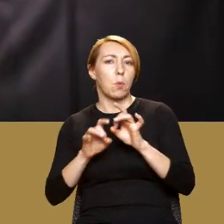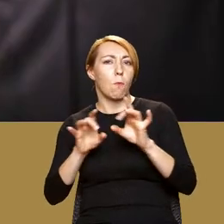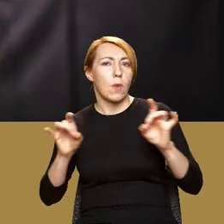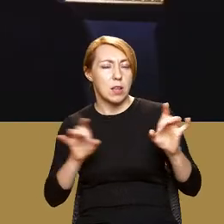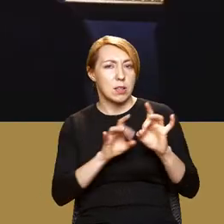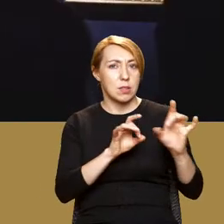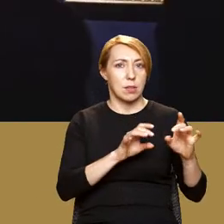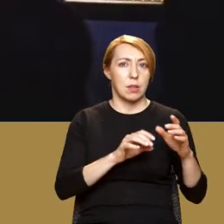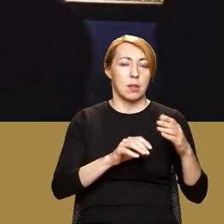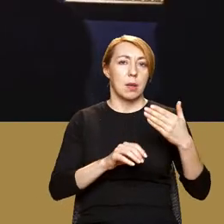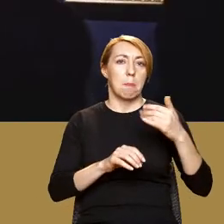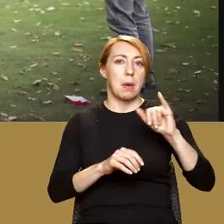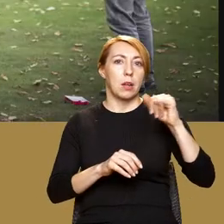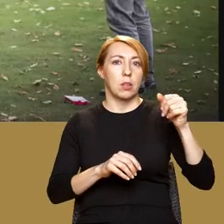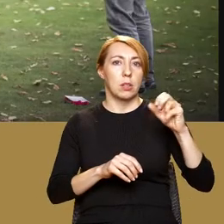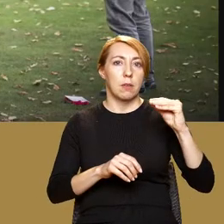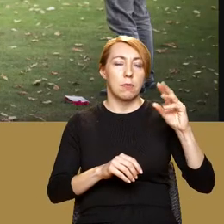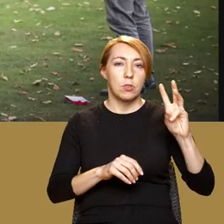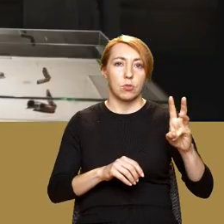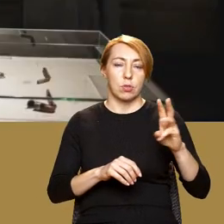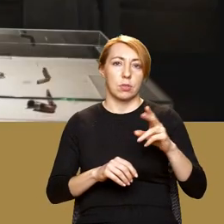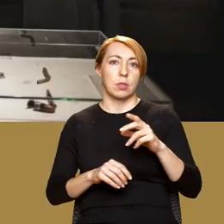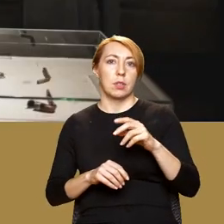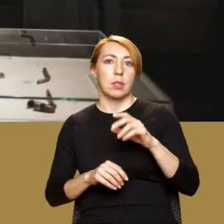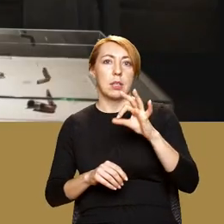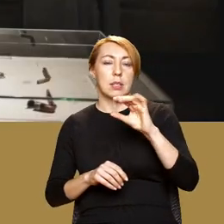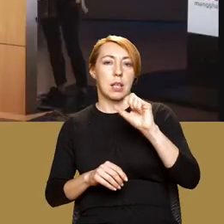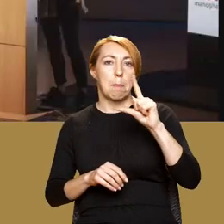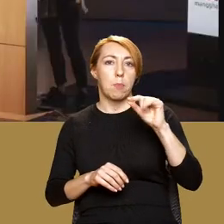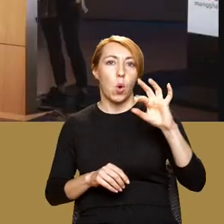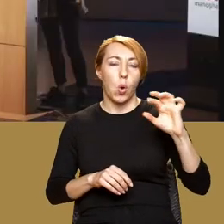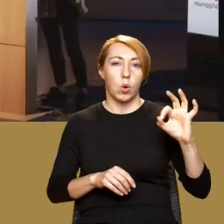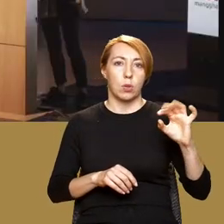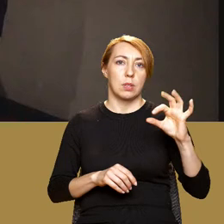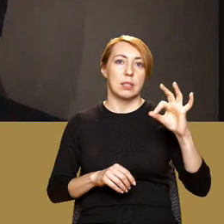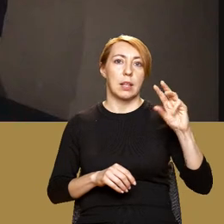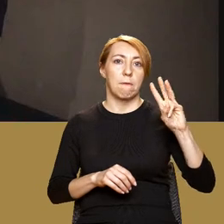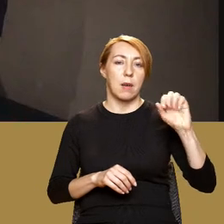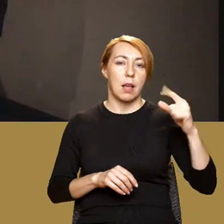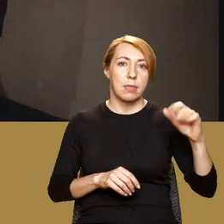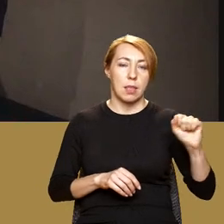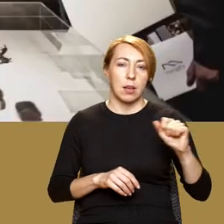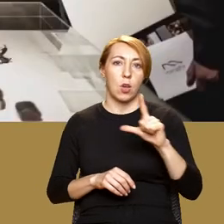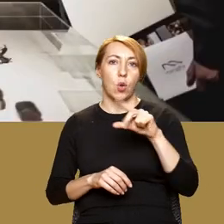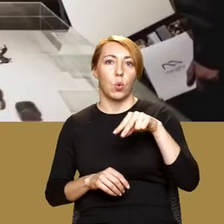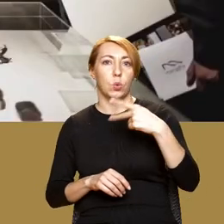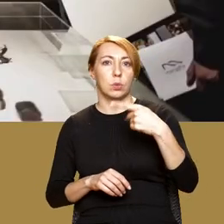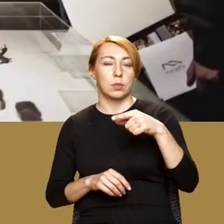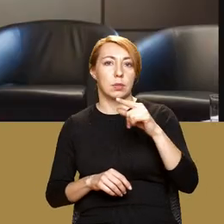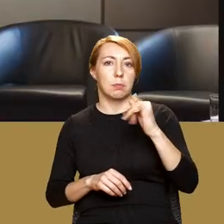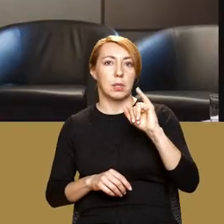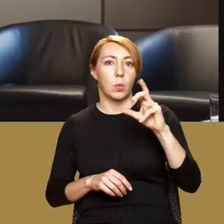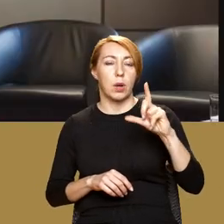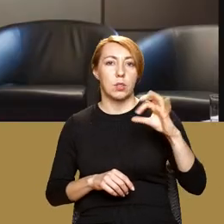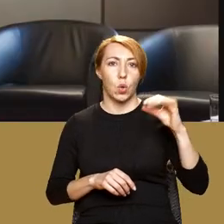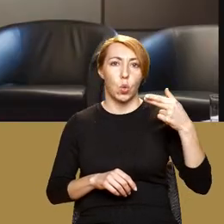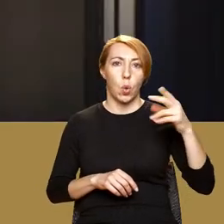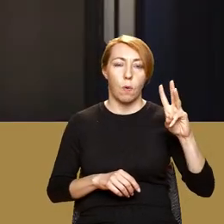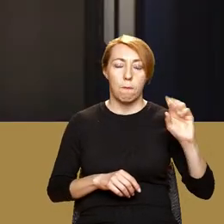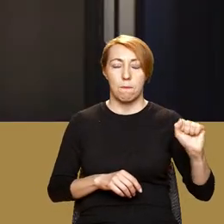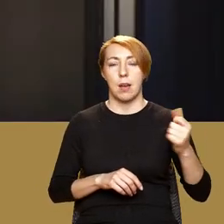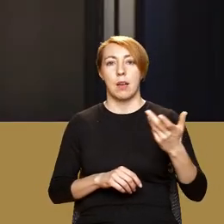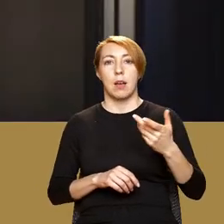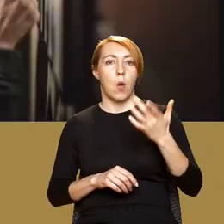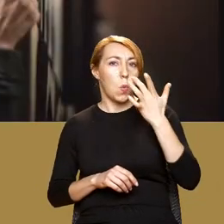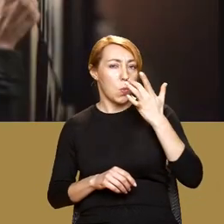czyli profesora Majewicza, Kociego i Nołego Saporo, Kazuhiko Hasawadę, panią Ludmiłę Misonową z Rosyjskiej Akademii Nauk,